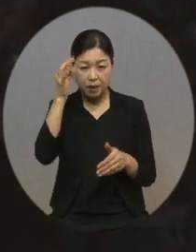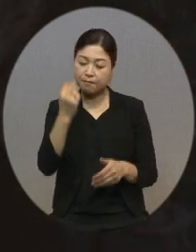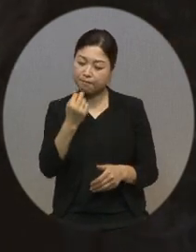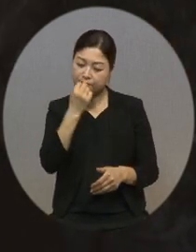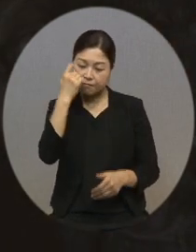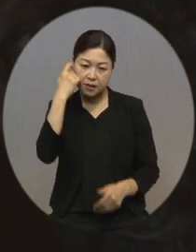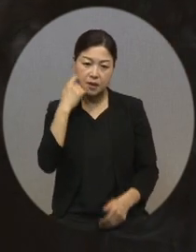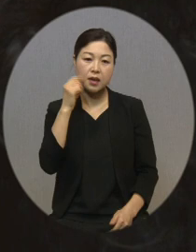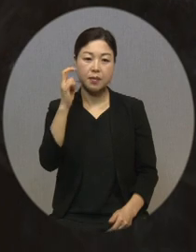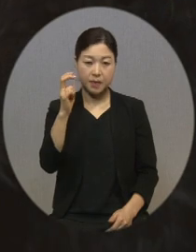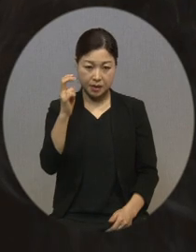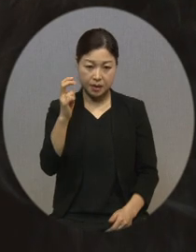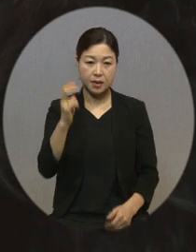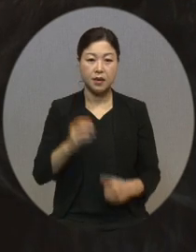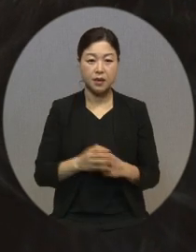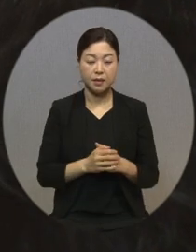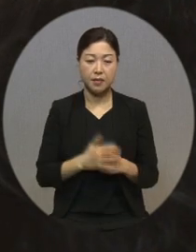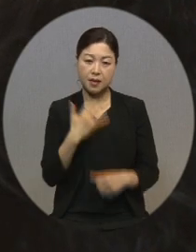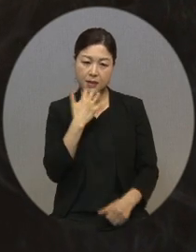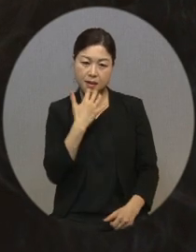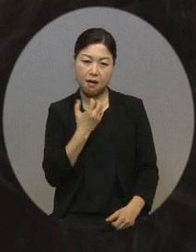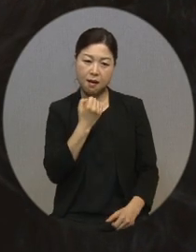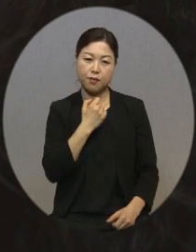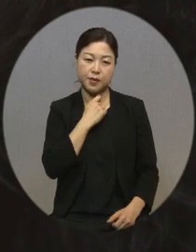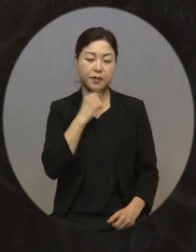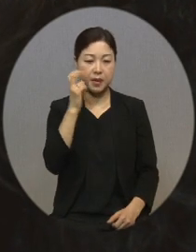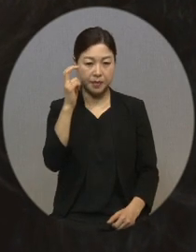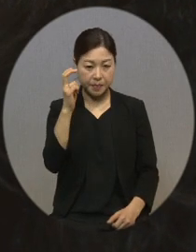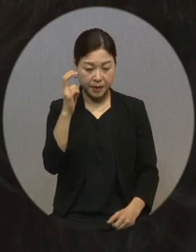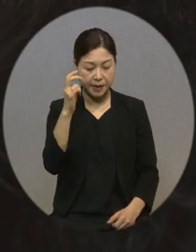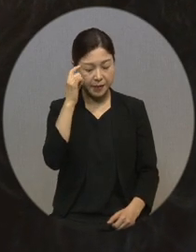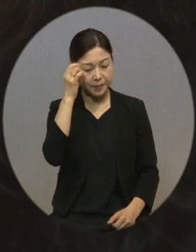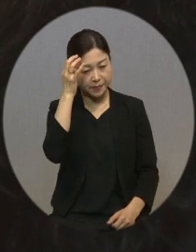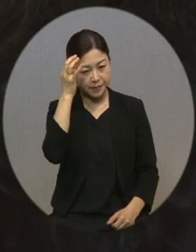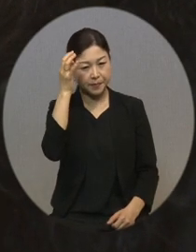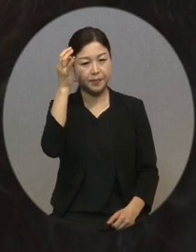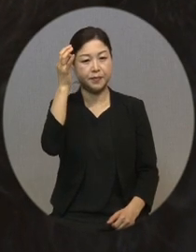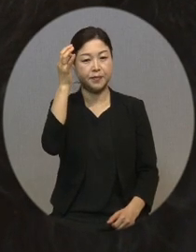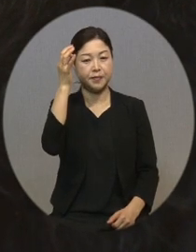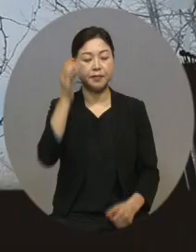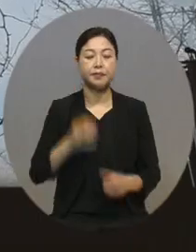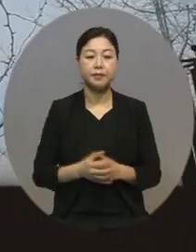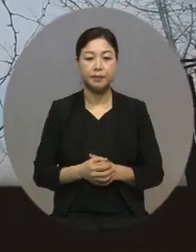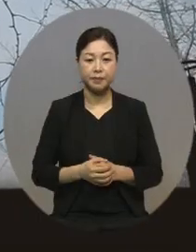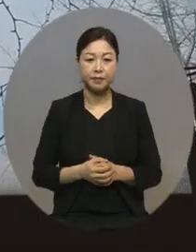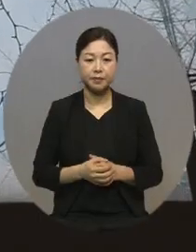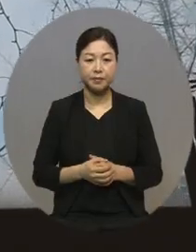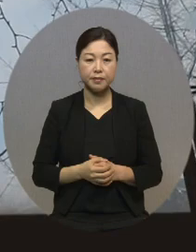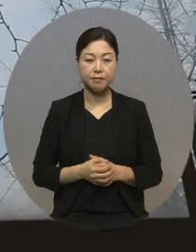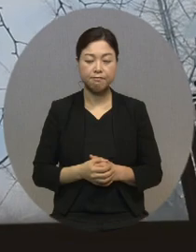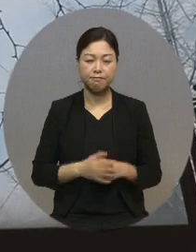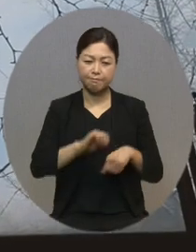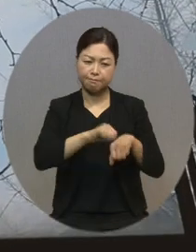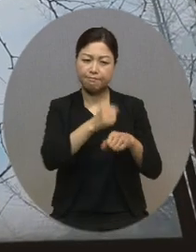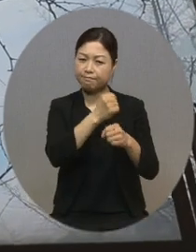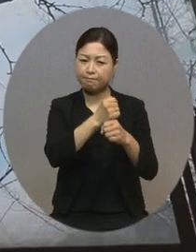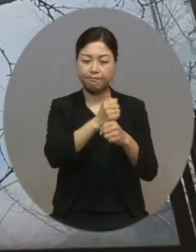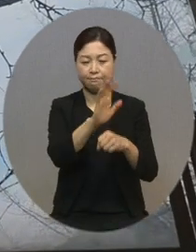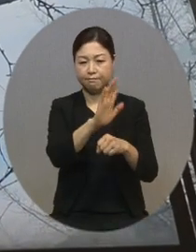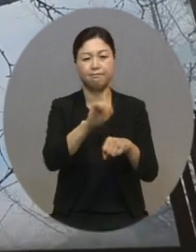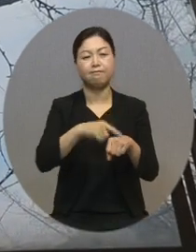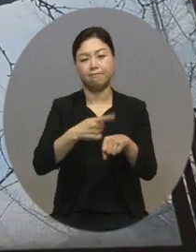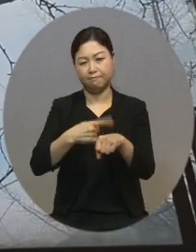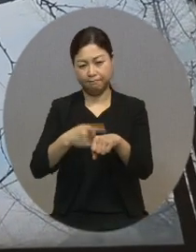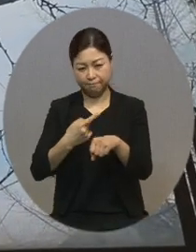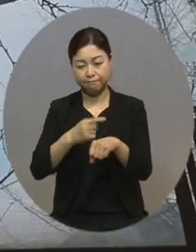아닌지 빛깔을 갖고 싶었던 것은 아닌지 회고합니다. 이에 애써 만들지 않아도